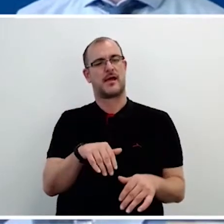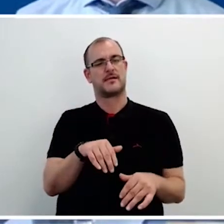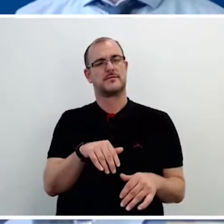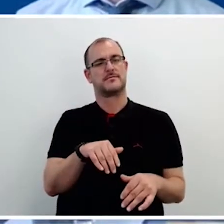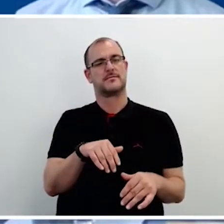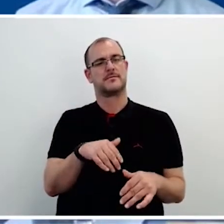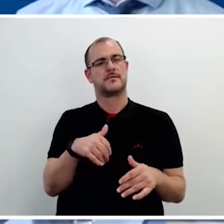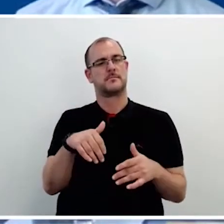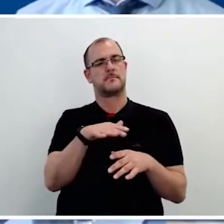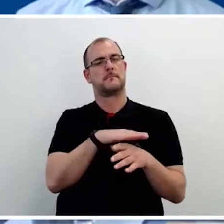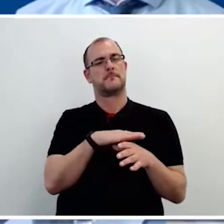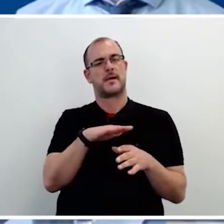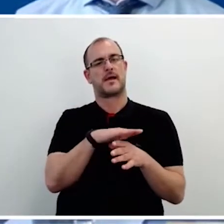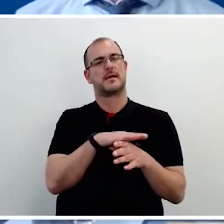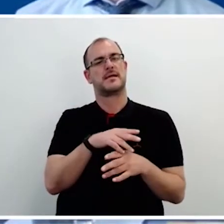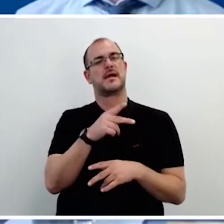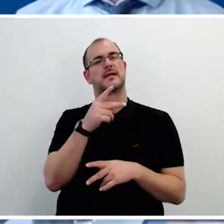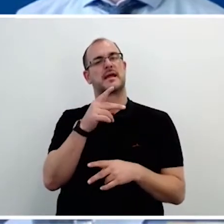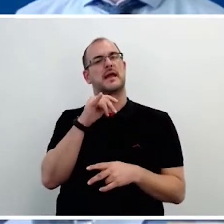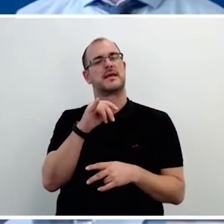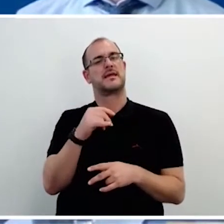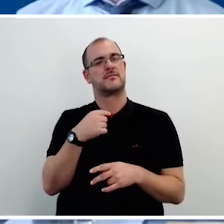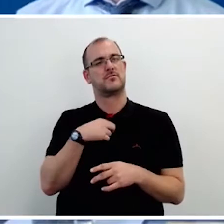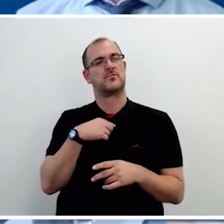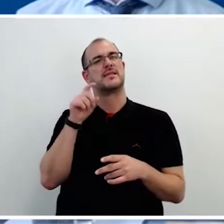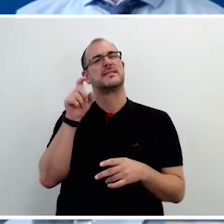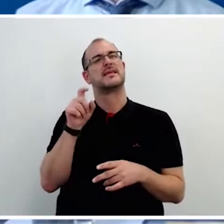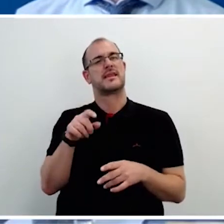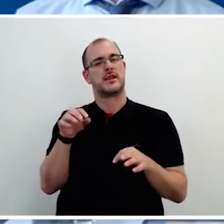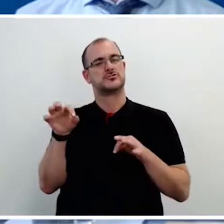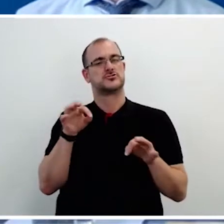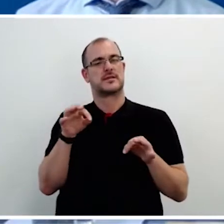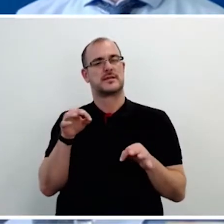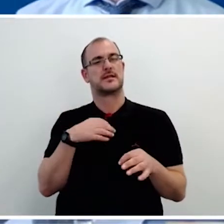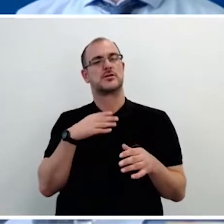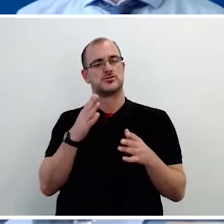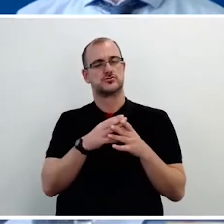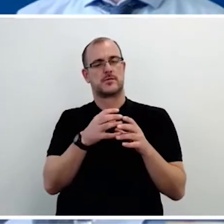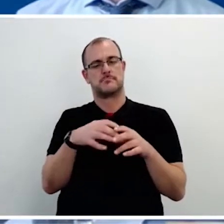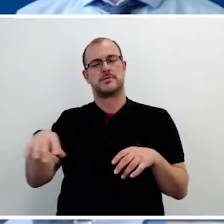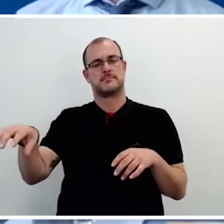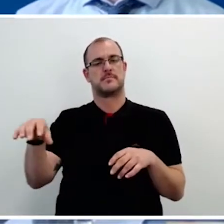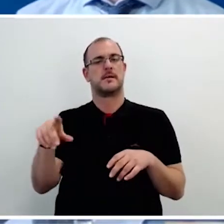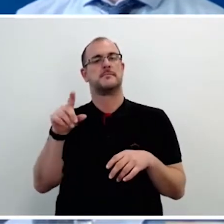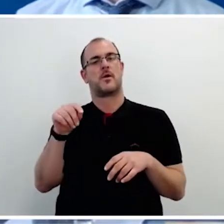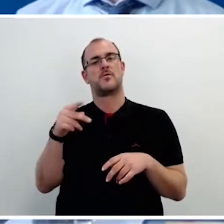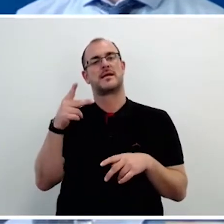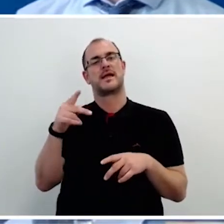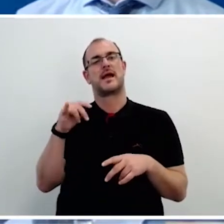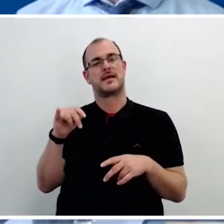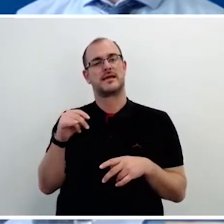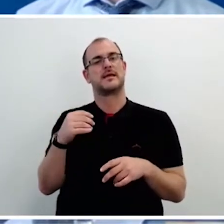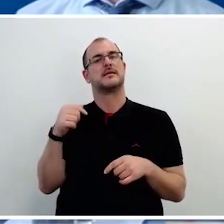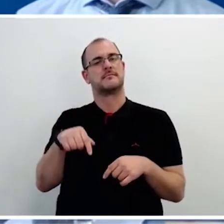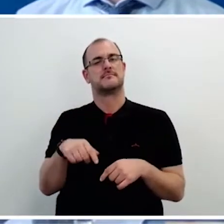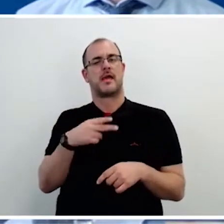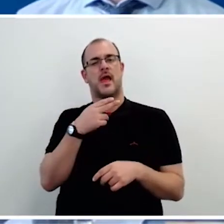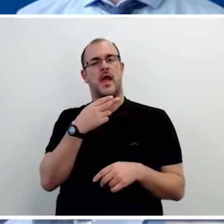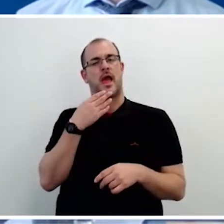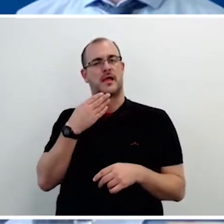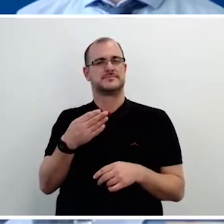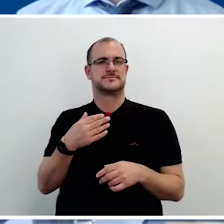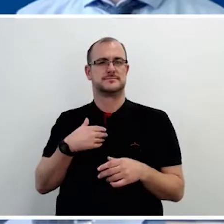einen eigenen Bereich KI aus unserer Digitalstrategie ausgegliedert und das heißt KI Made in Hessen. Das